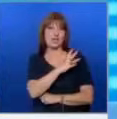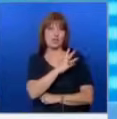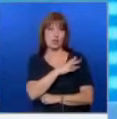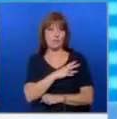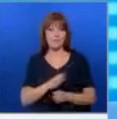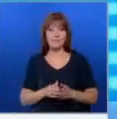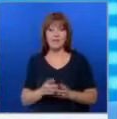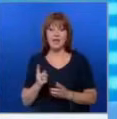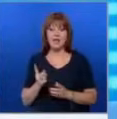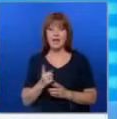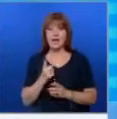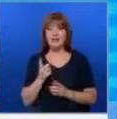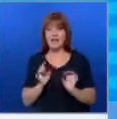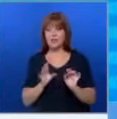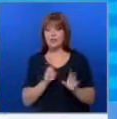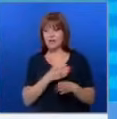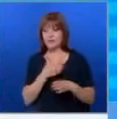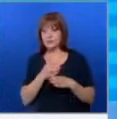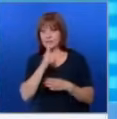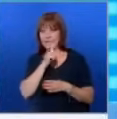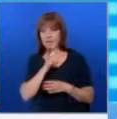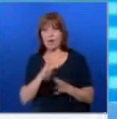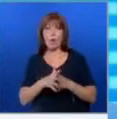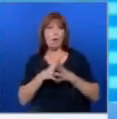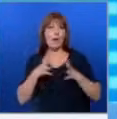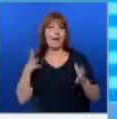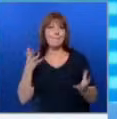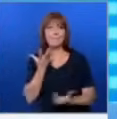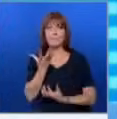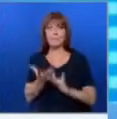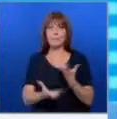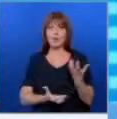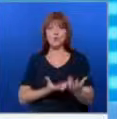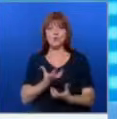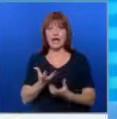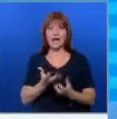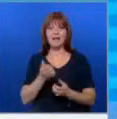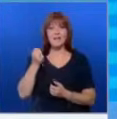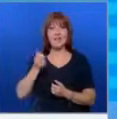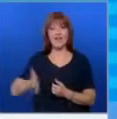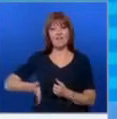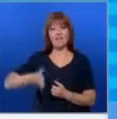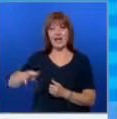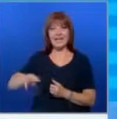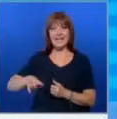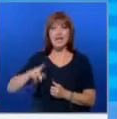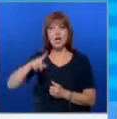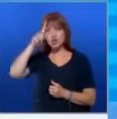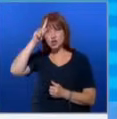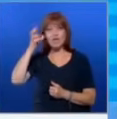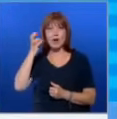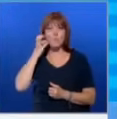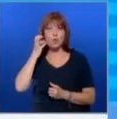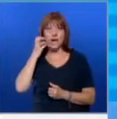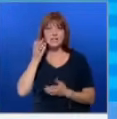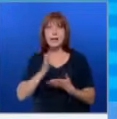Една новина, която научихме в последните минути. Голям пожар над подбалканската ЖП линия София-Бургас в района между Розино